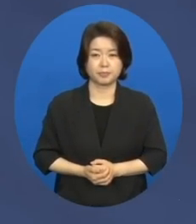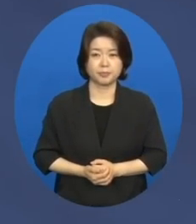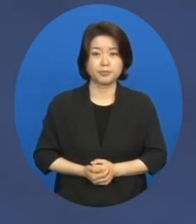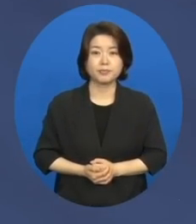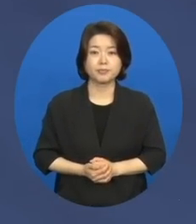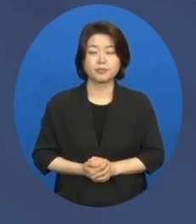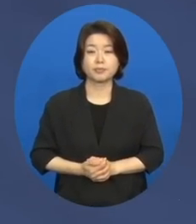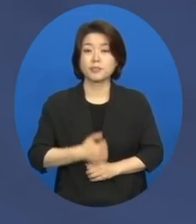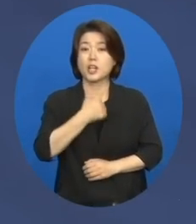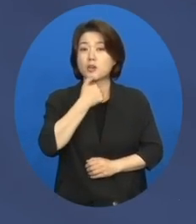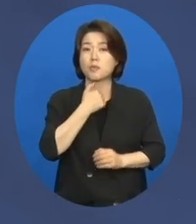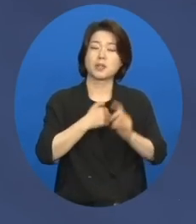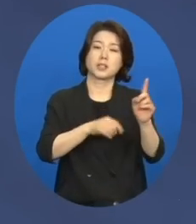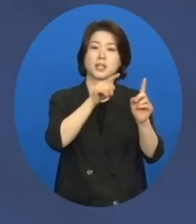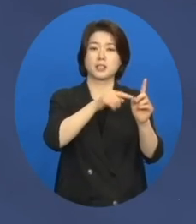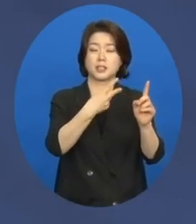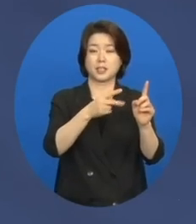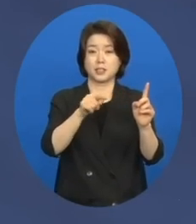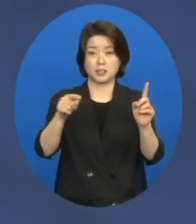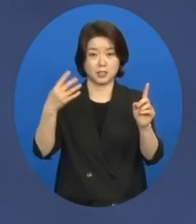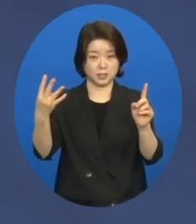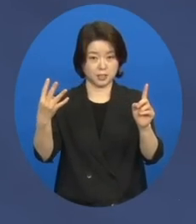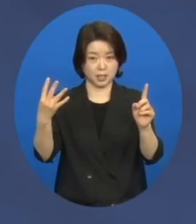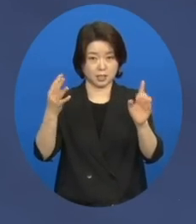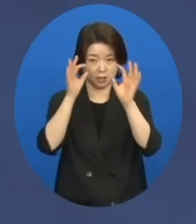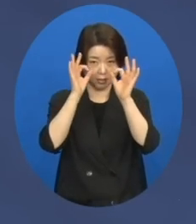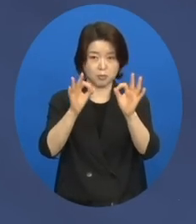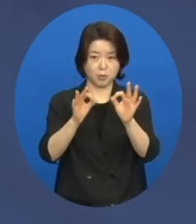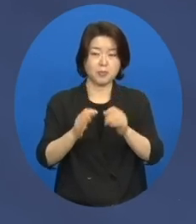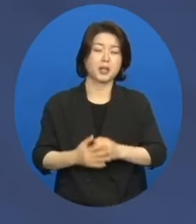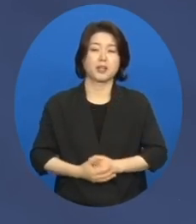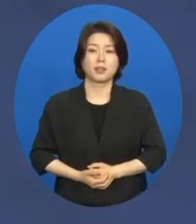로마서 1장 2절에서 4절 말씀에 보면